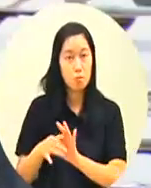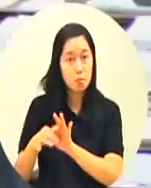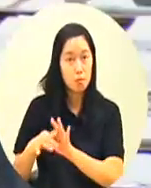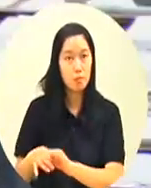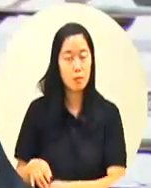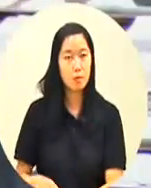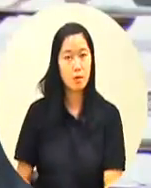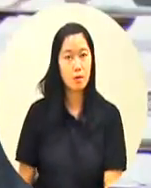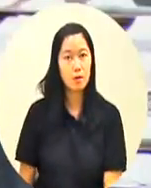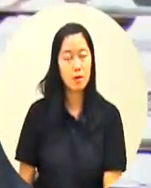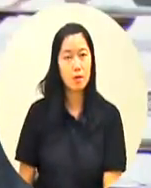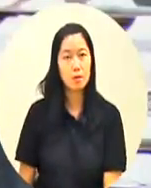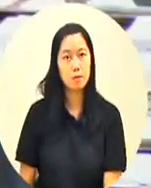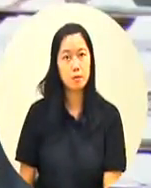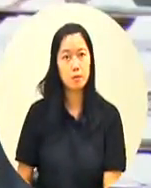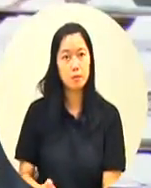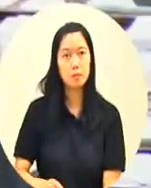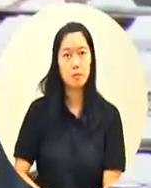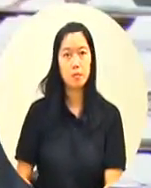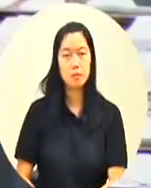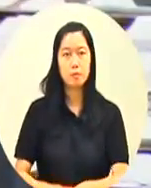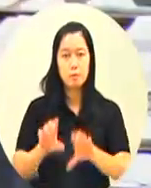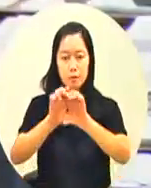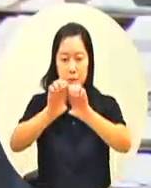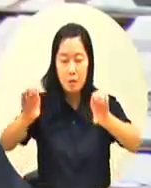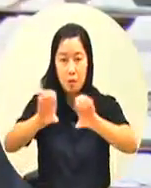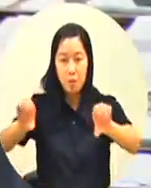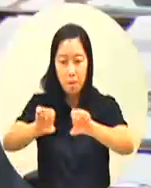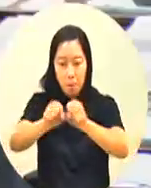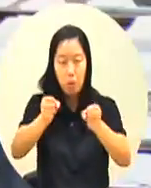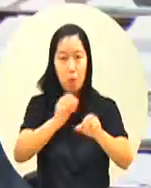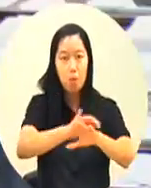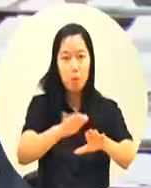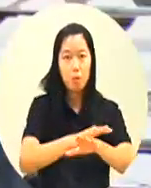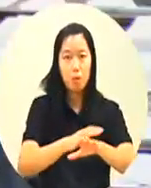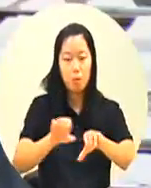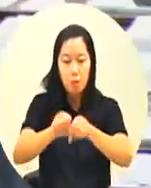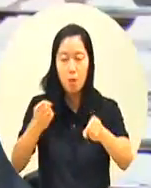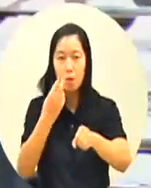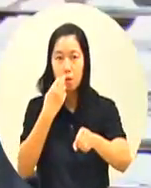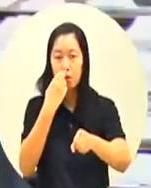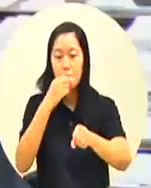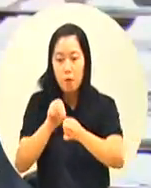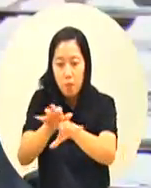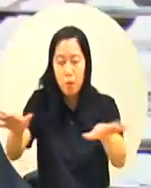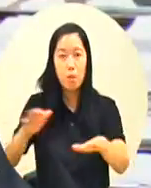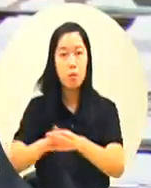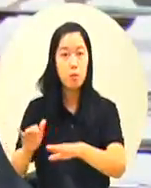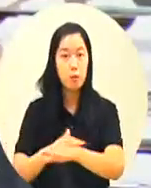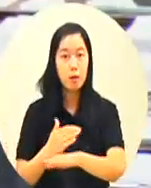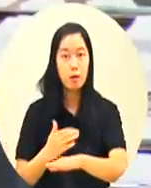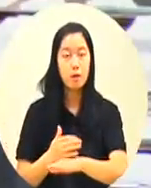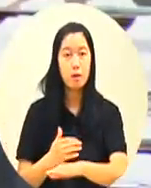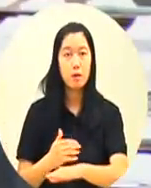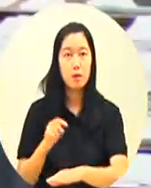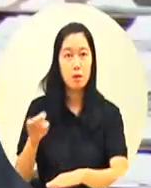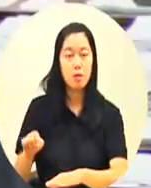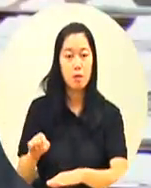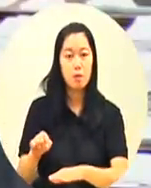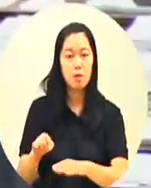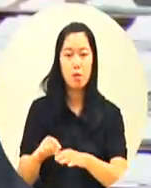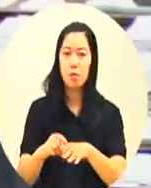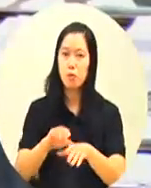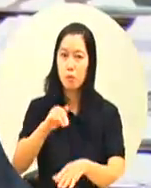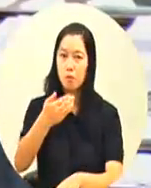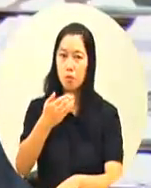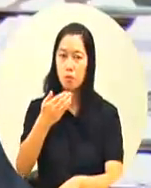是在于那个管壁会不会破，会不会外泄，那这一部分其实总共有我记得有900多公里，